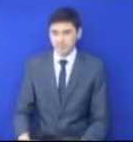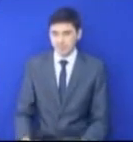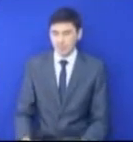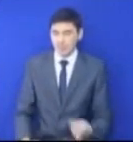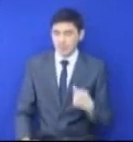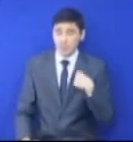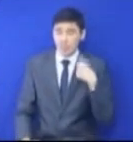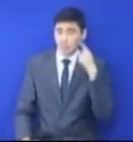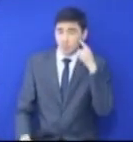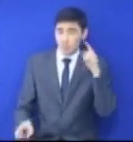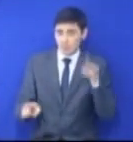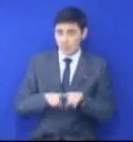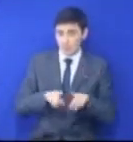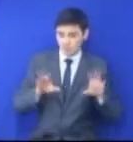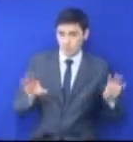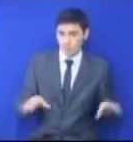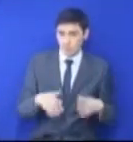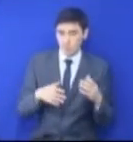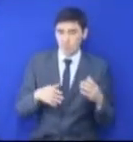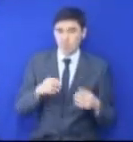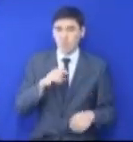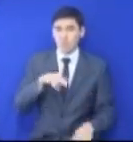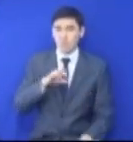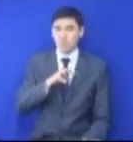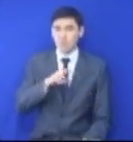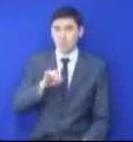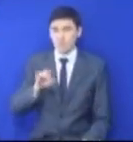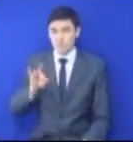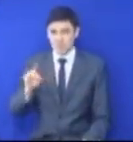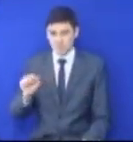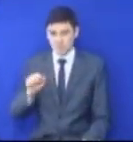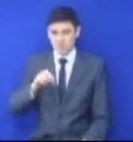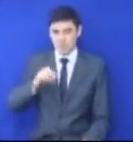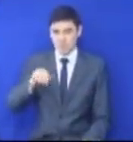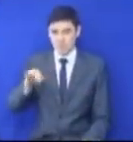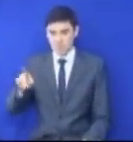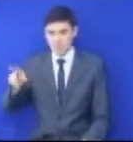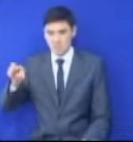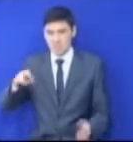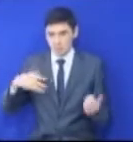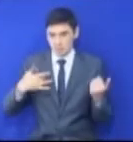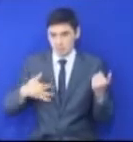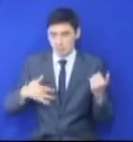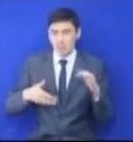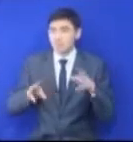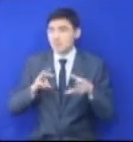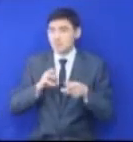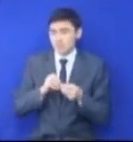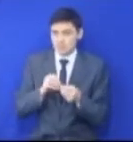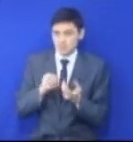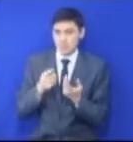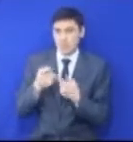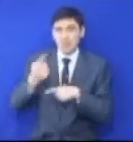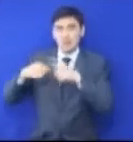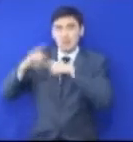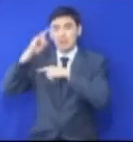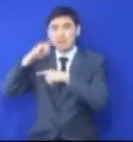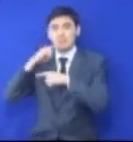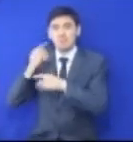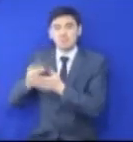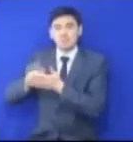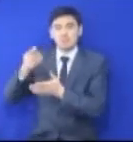Я думаю, что такое мероприятие, как домбра-пати, помогут духовному развитию молодежи и возрождению наших национальных